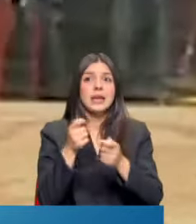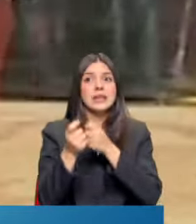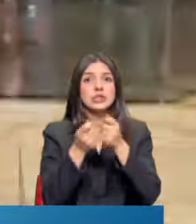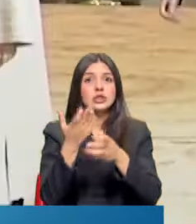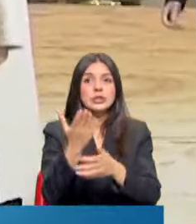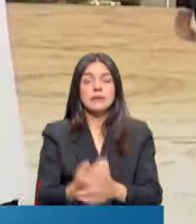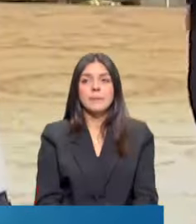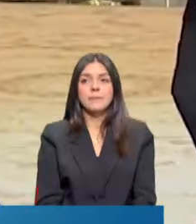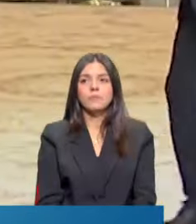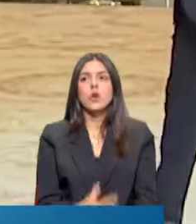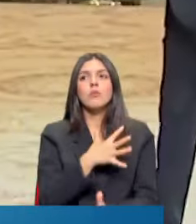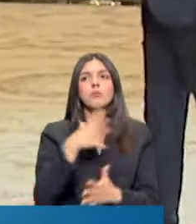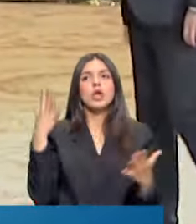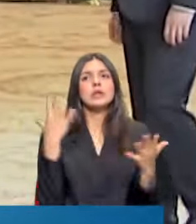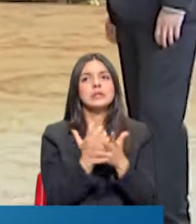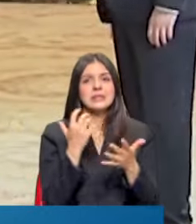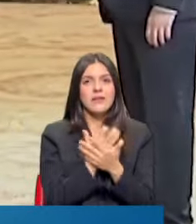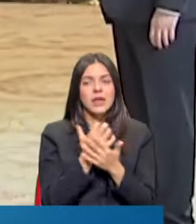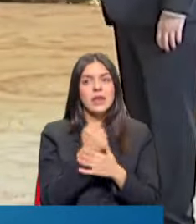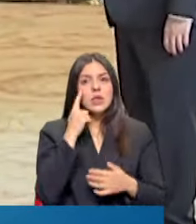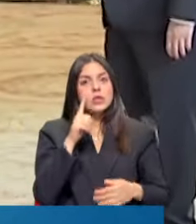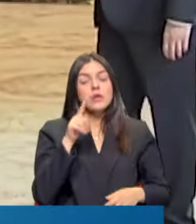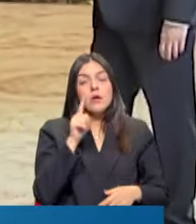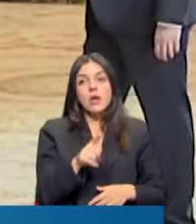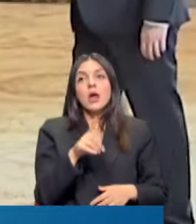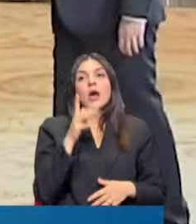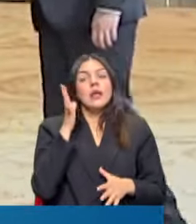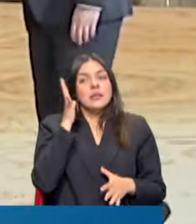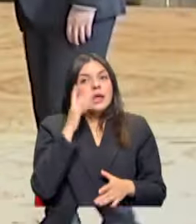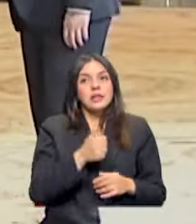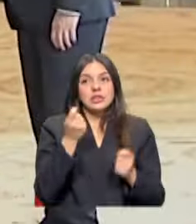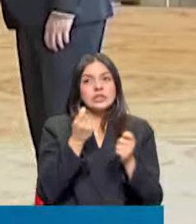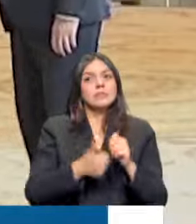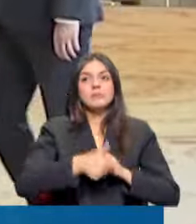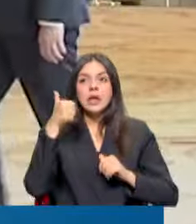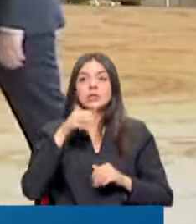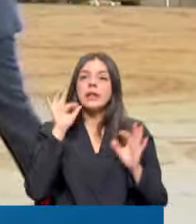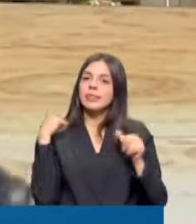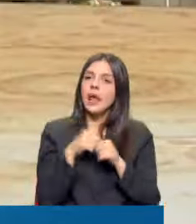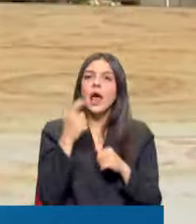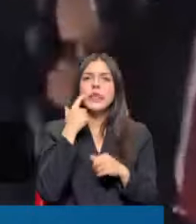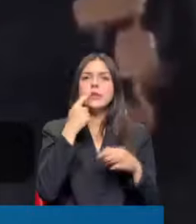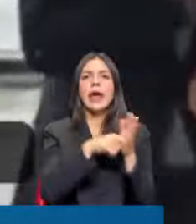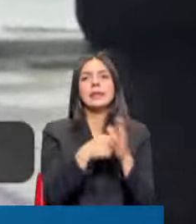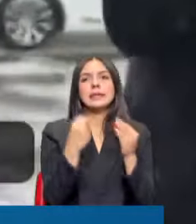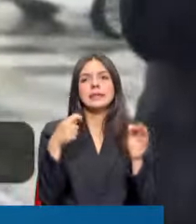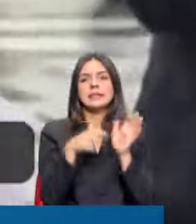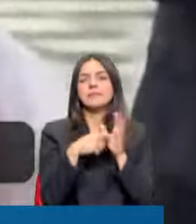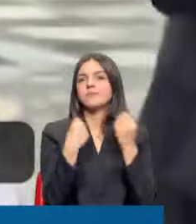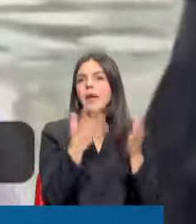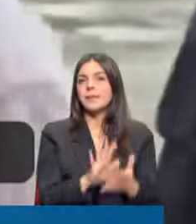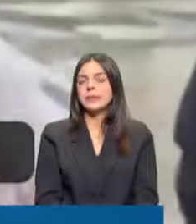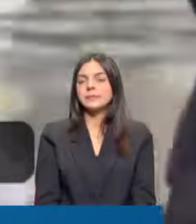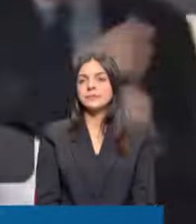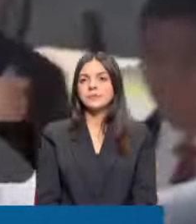İşleri Başkanı. Büyük Zafer'in 102. yıl dönümünde Diyanet İşleri Başkanlığı ise Cuma hutbesinde yine Atatürk'ün adına yer vermedi. Yatırım inancını